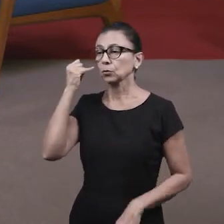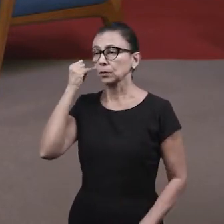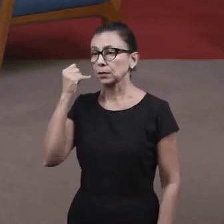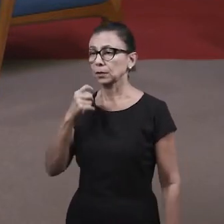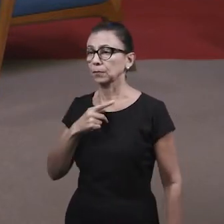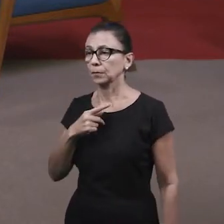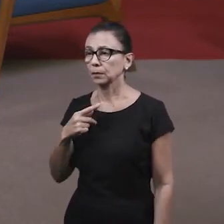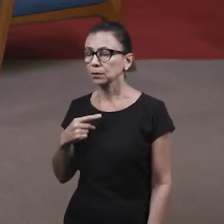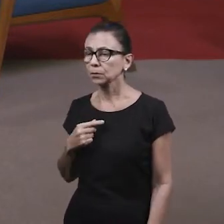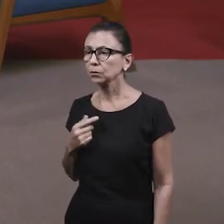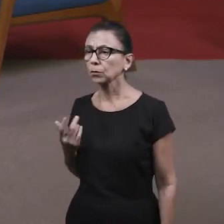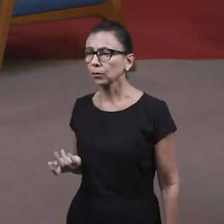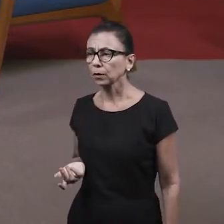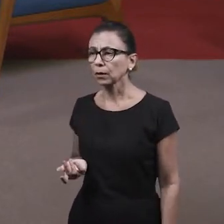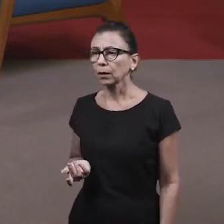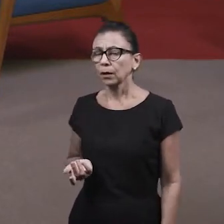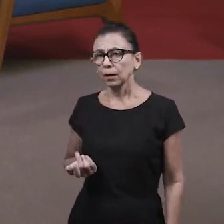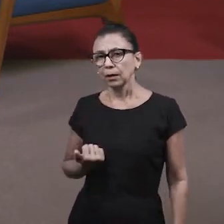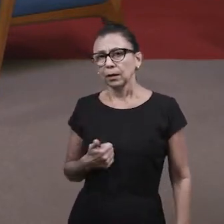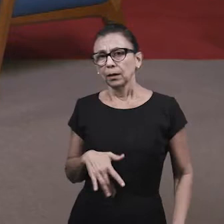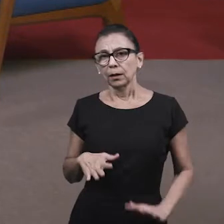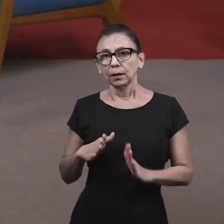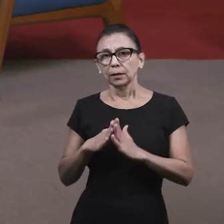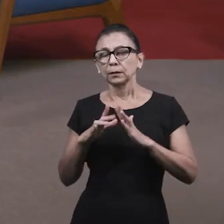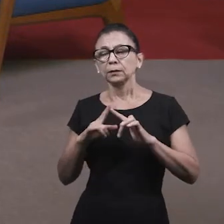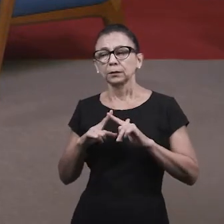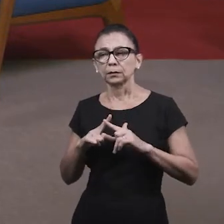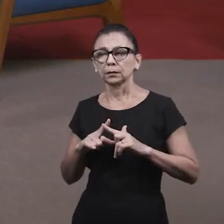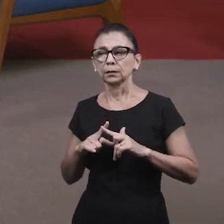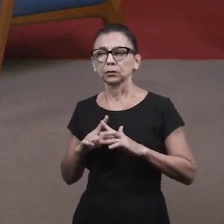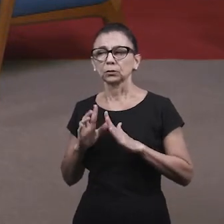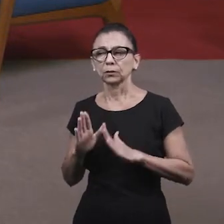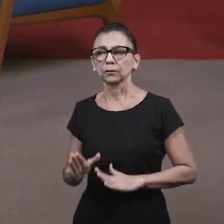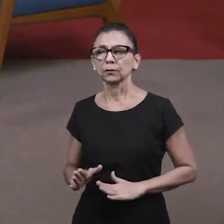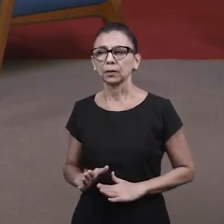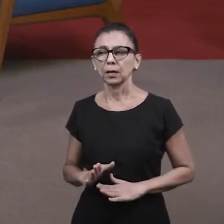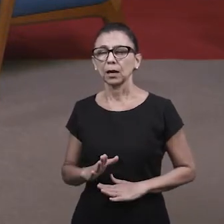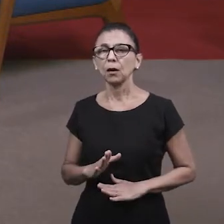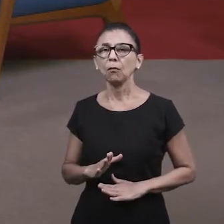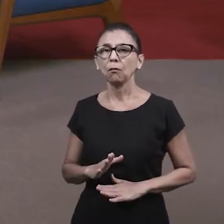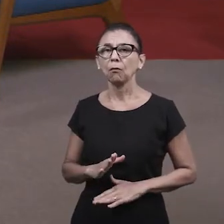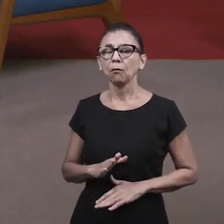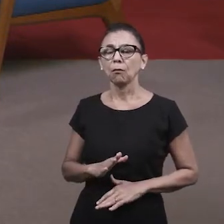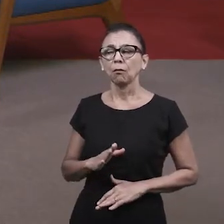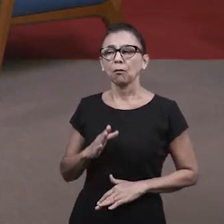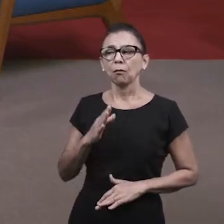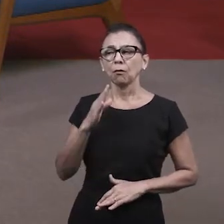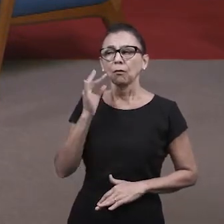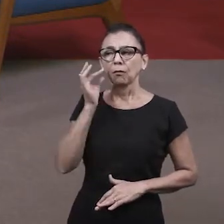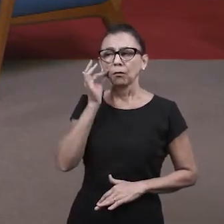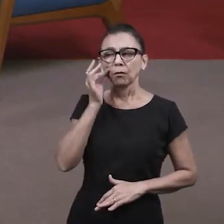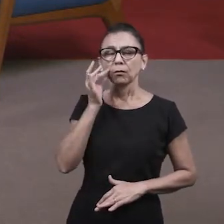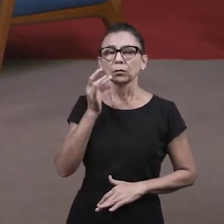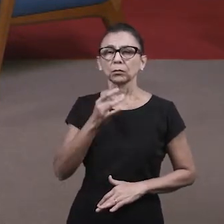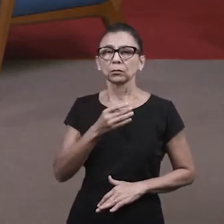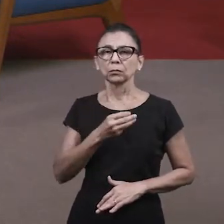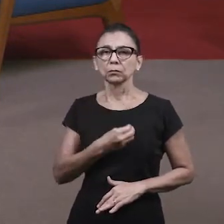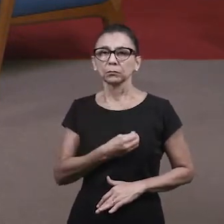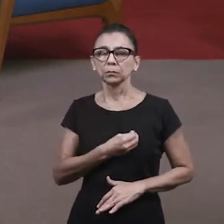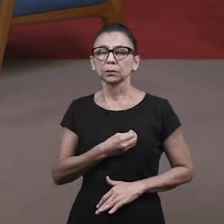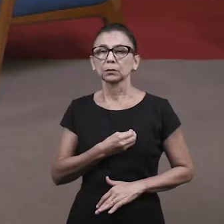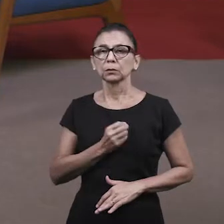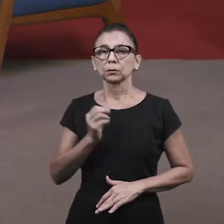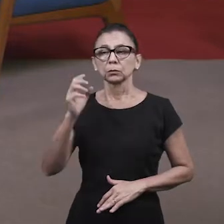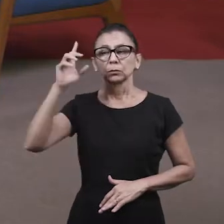passage, il est vécu par l'Église qui a le Saint-Esprit tout le temps, tous les jours. C'est